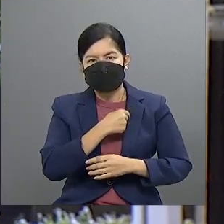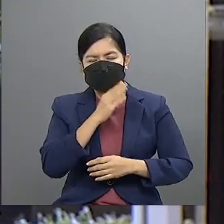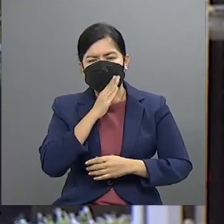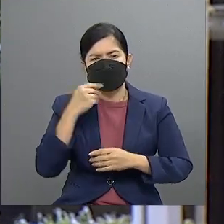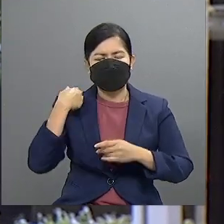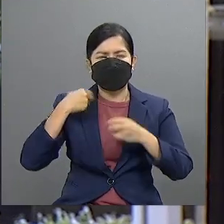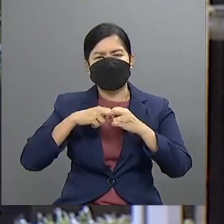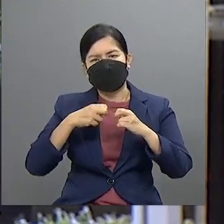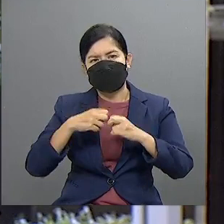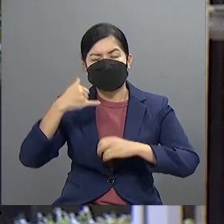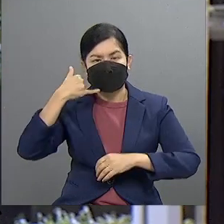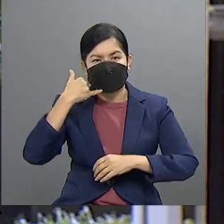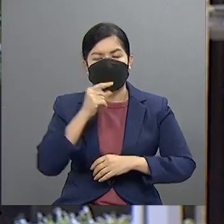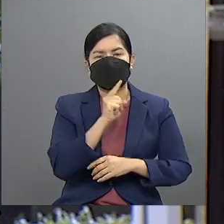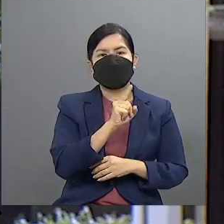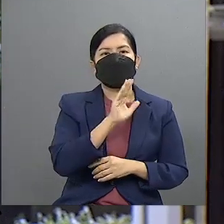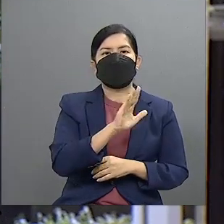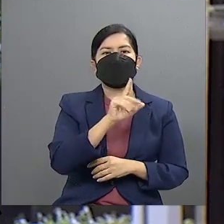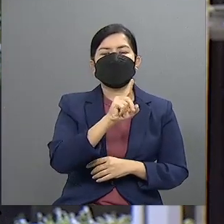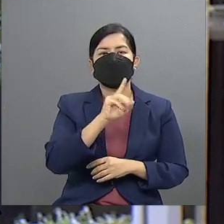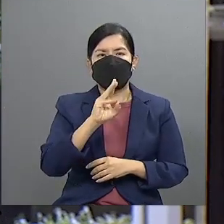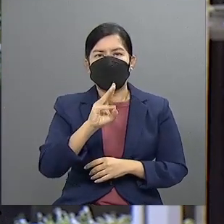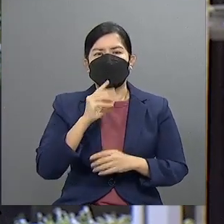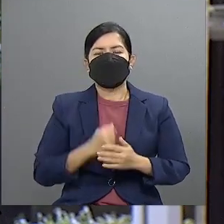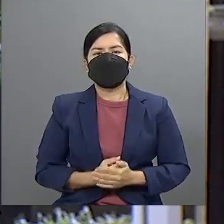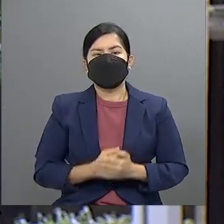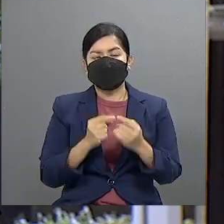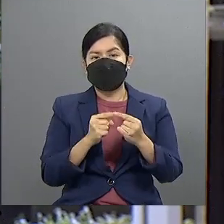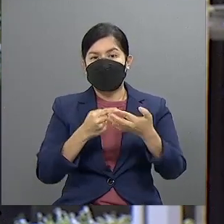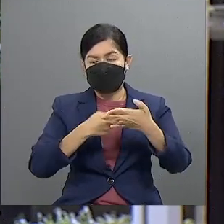ที่1516ส่วนหมายเลขโทรศัพท์ของเรา